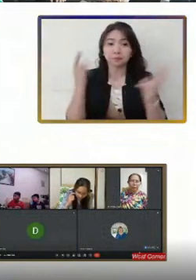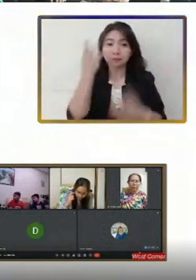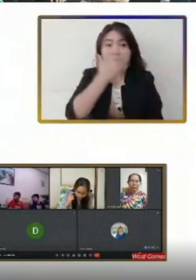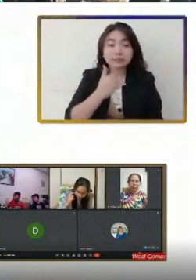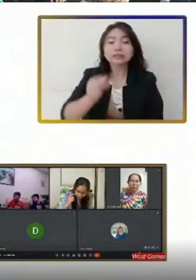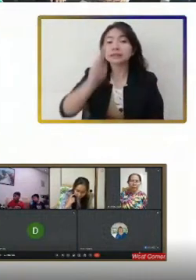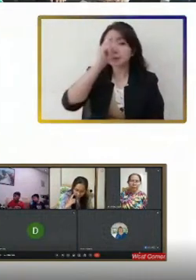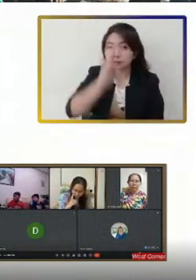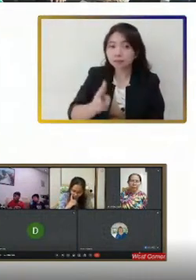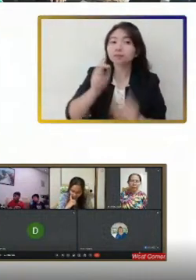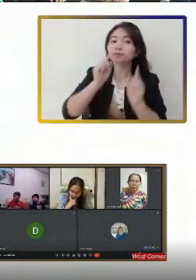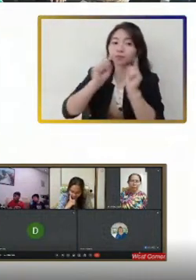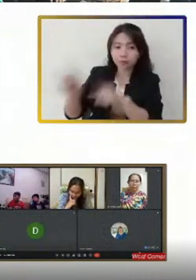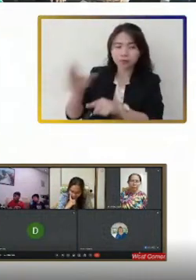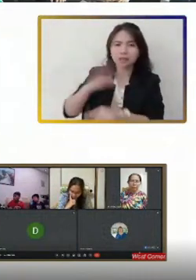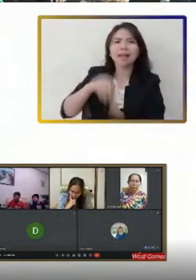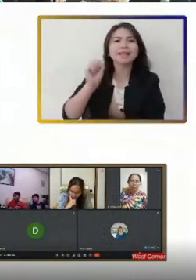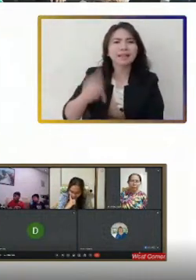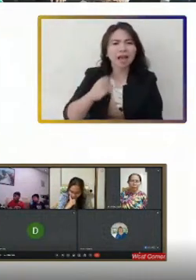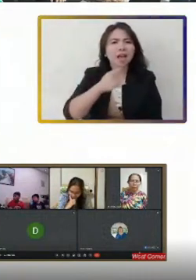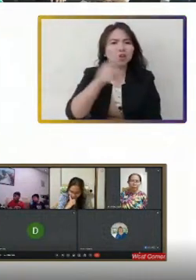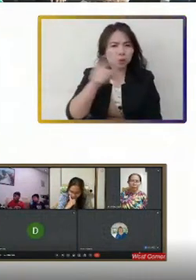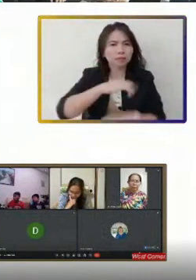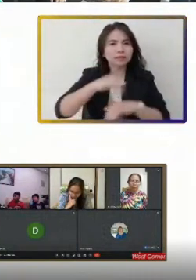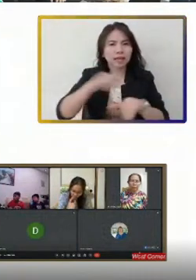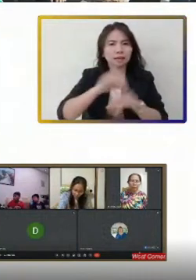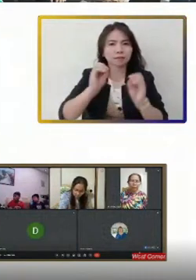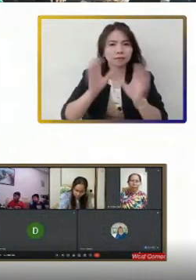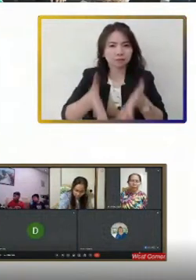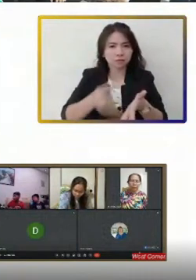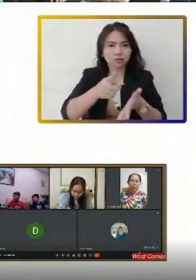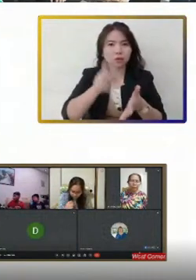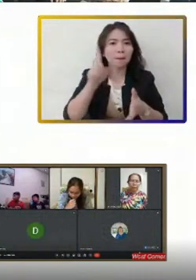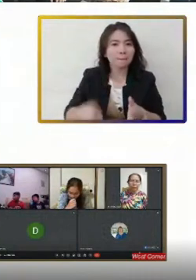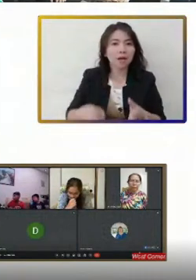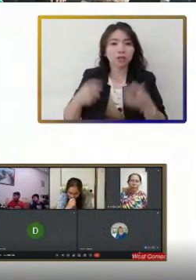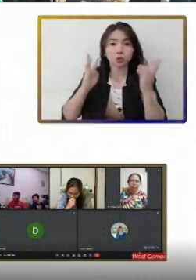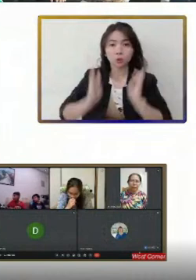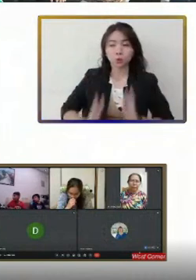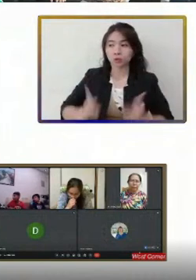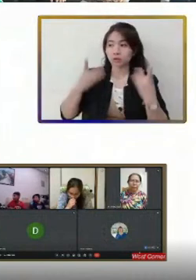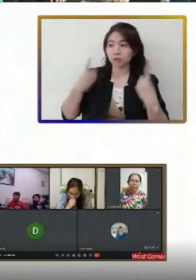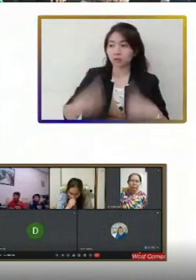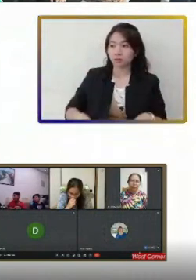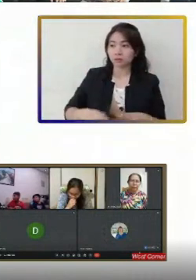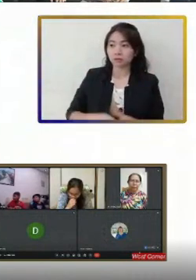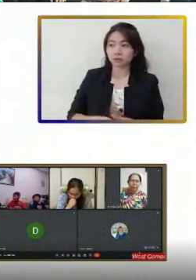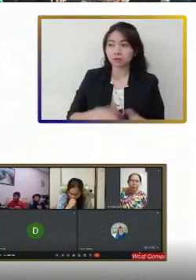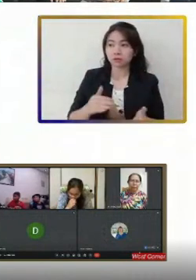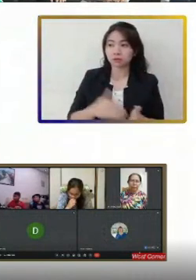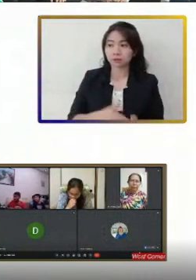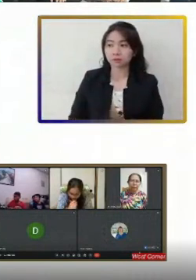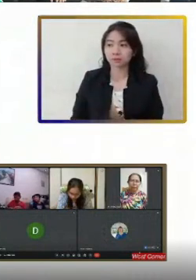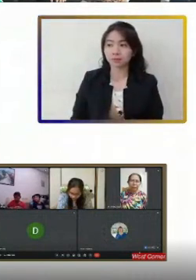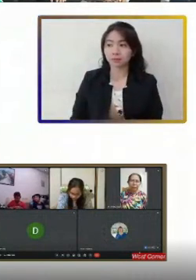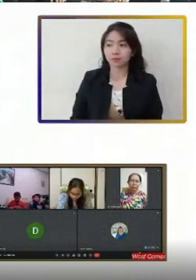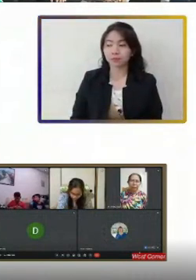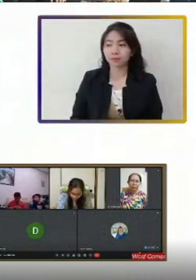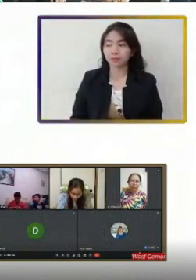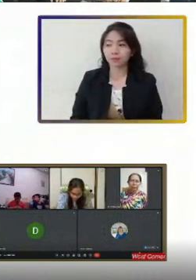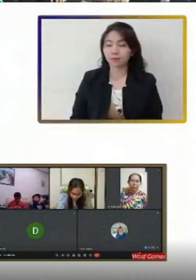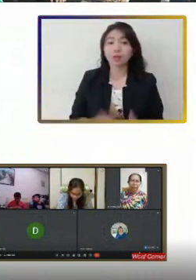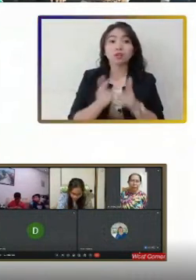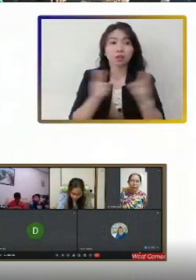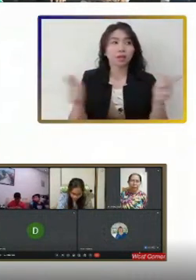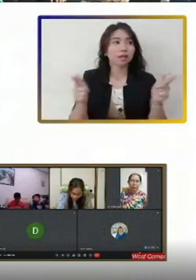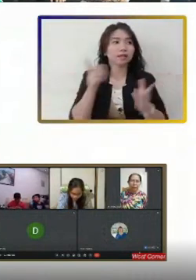sa kanila na kayo rin ay well-groomed. Okay? Maganda, maganda pagka nakasuot kayo ng t-shirt na nakalagay na po